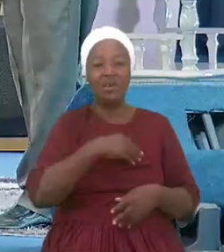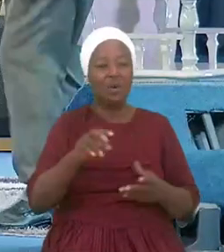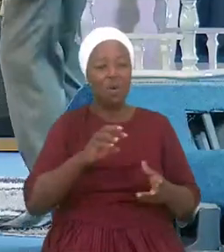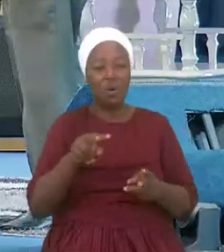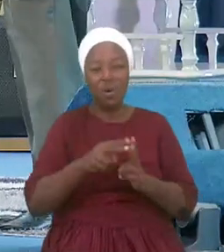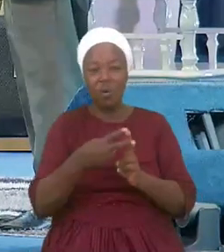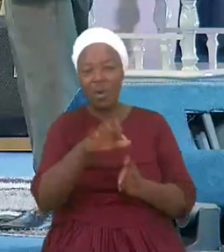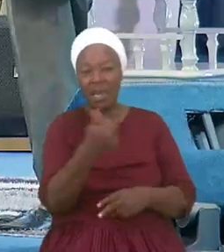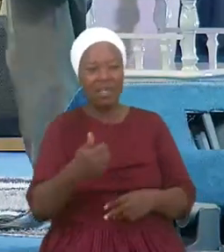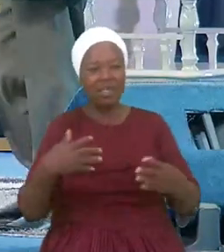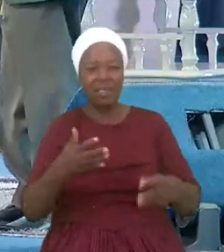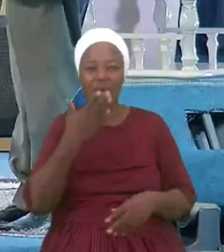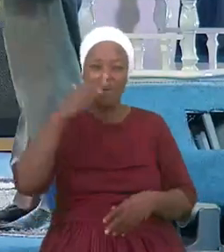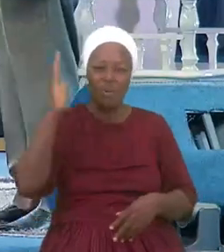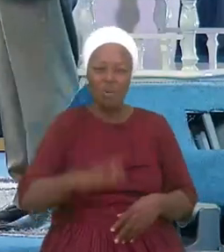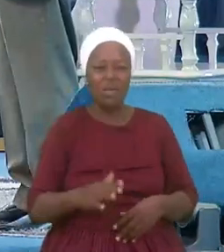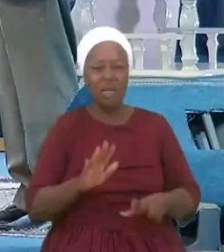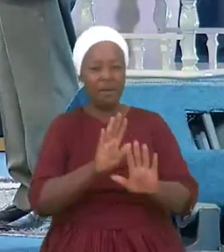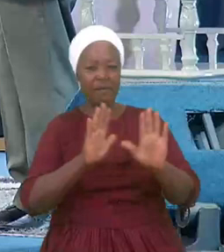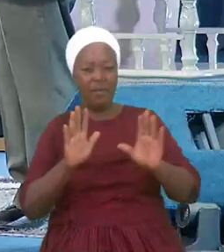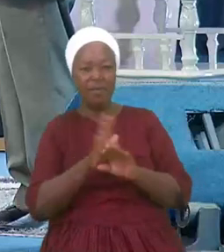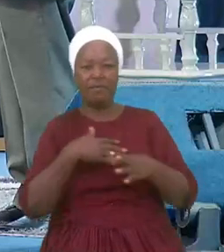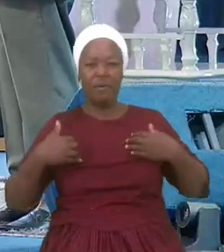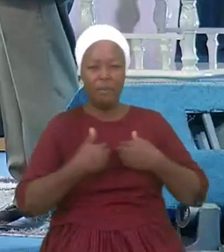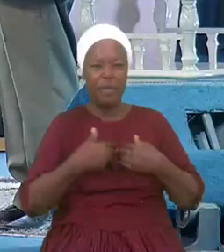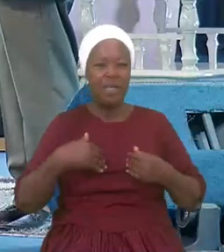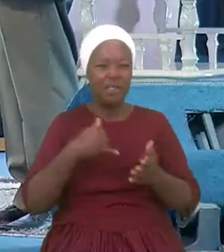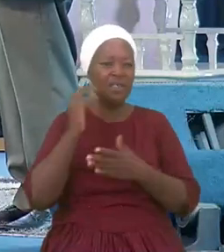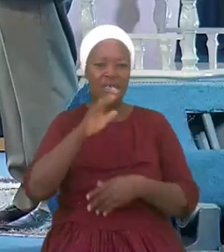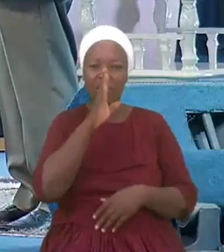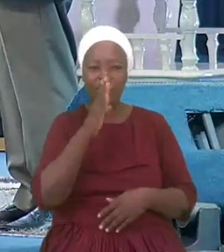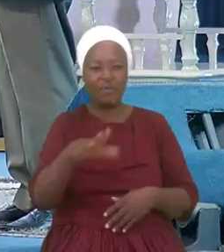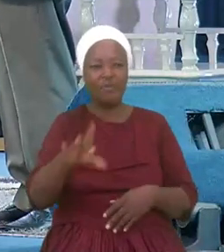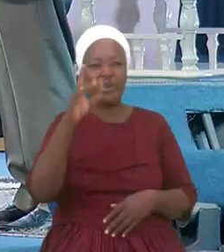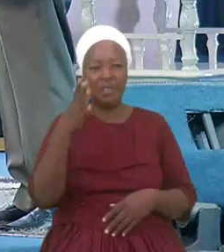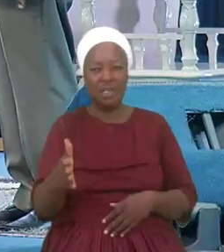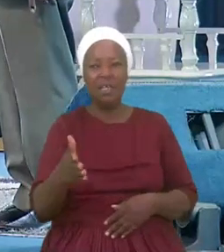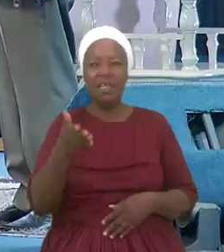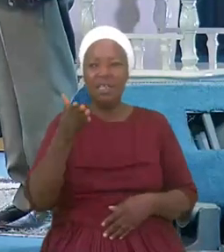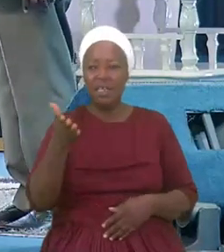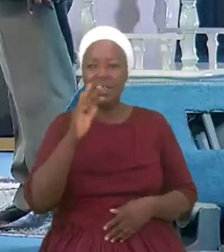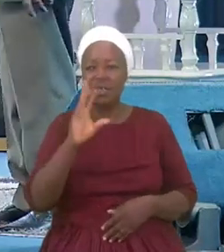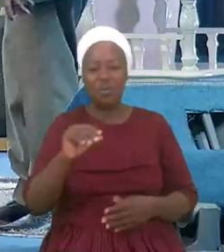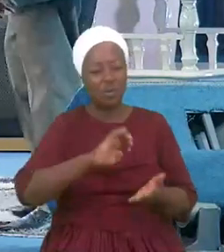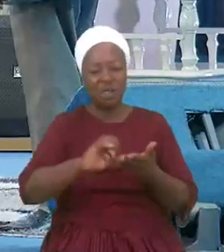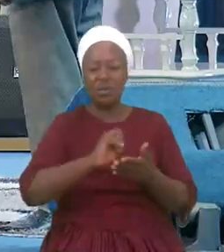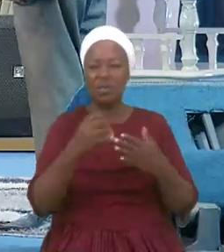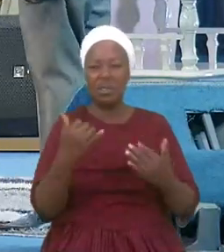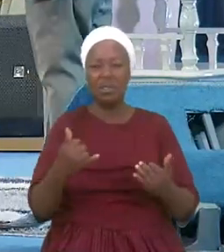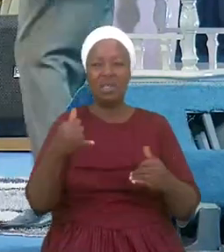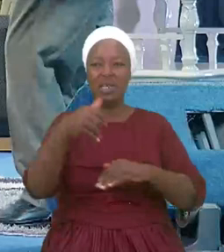les bénédictions de Dieu c'est dit que sur cette route au point de lion nulle bête féroce ne la prendra